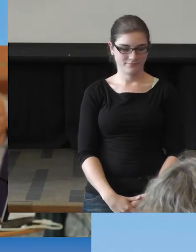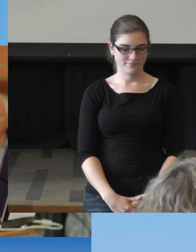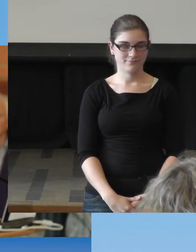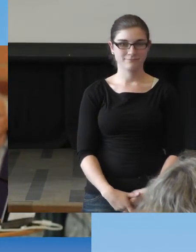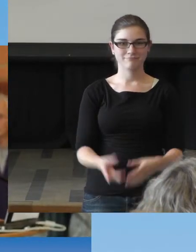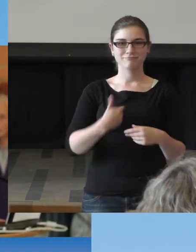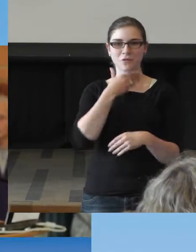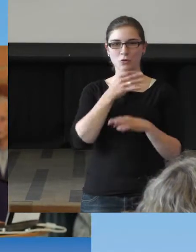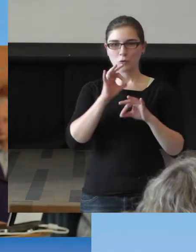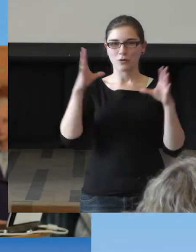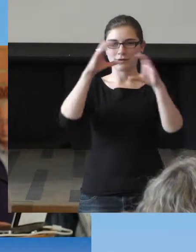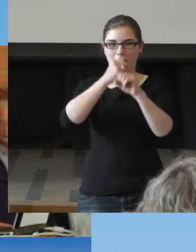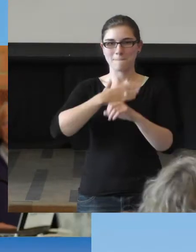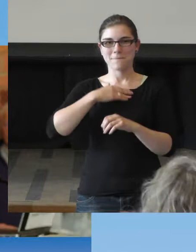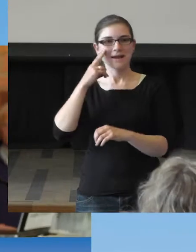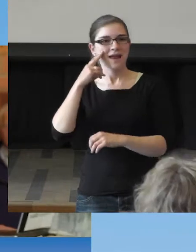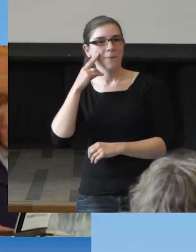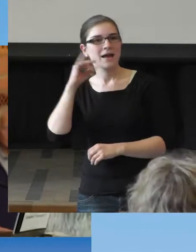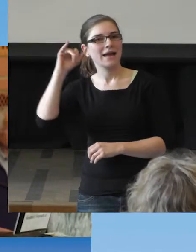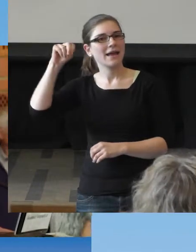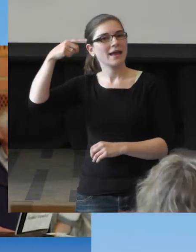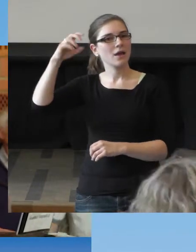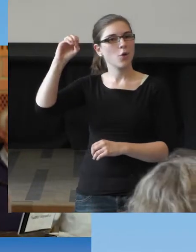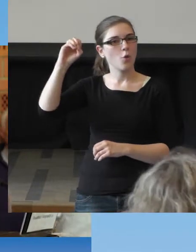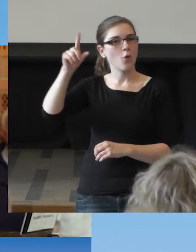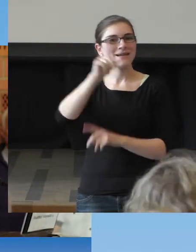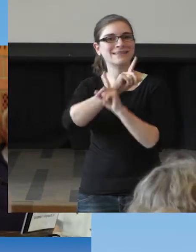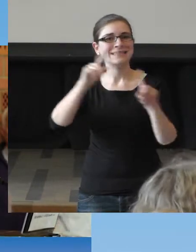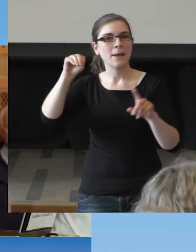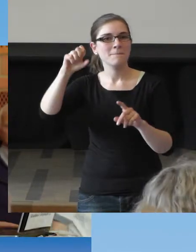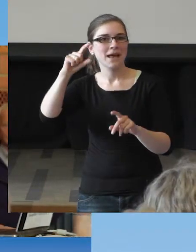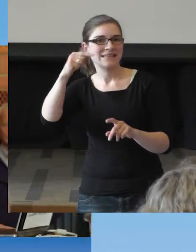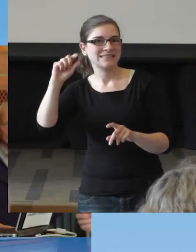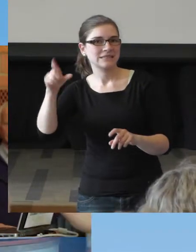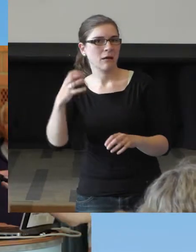Schönen guten Abend. Mein Name ist Ingo Niemetz. Ich darf mich kurz bedanken für die Einladung, Müller.